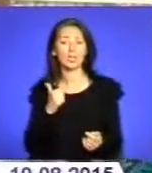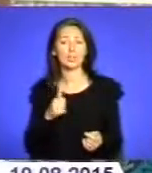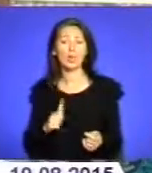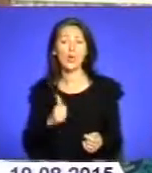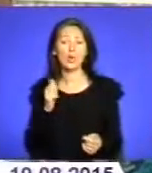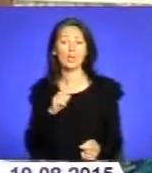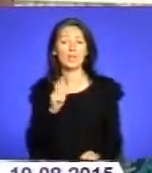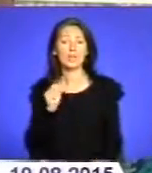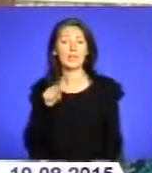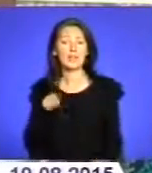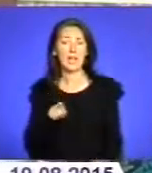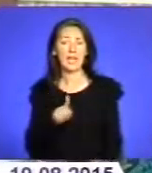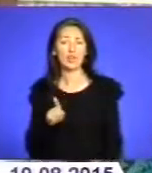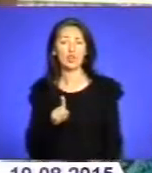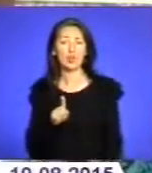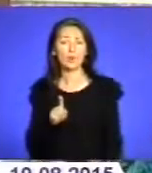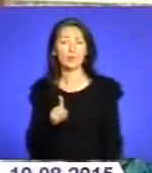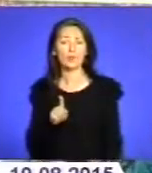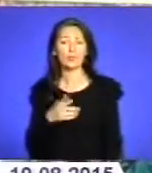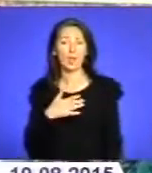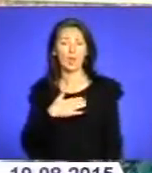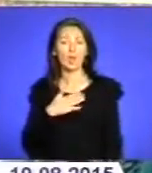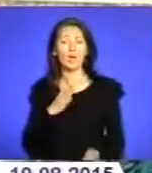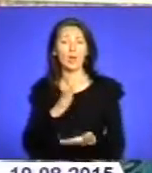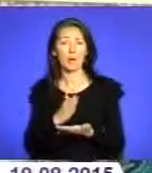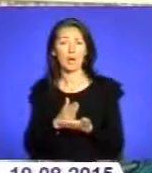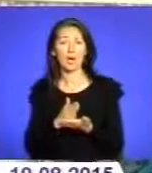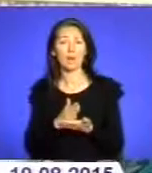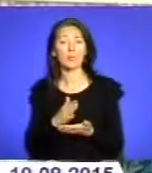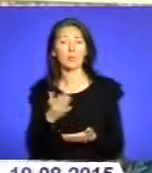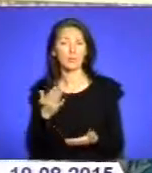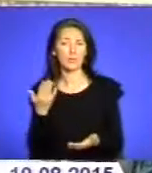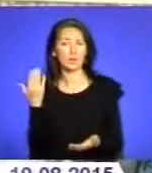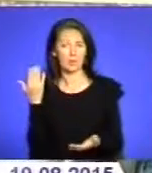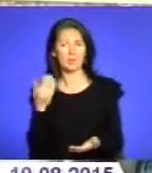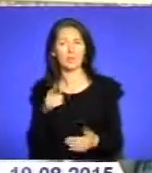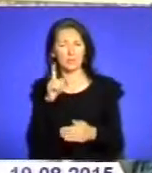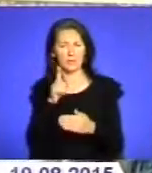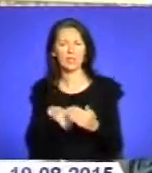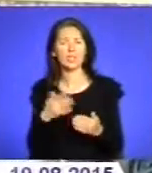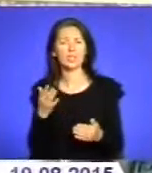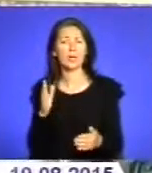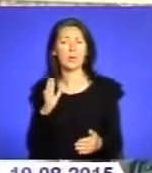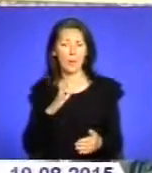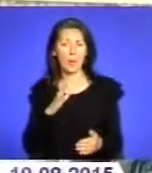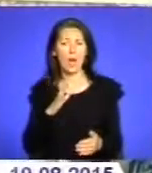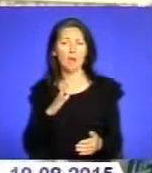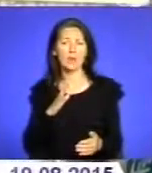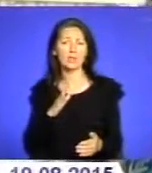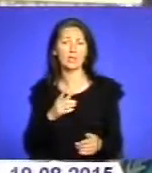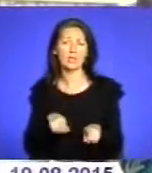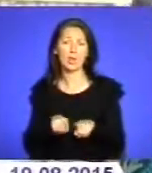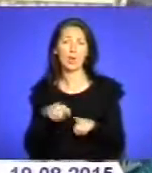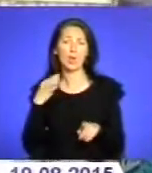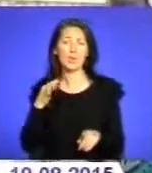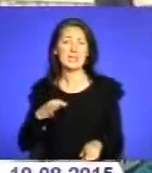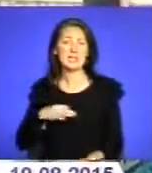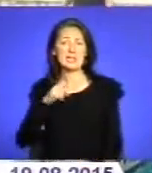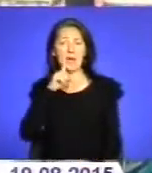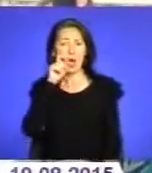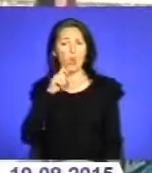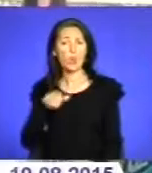те, що ми маємо, мали, вірніше, такого сина України,